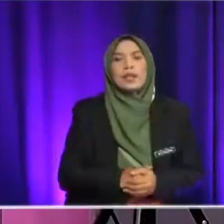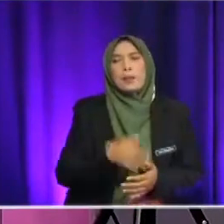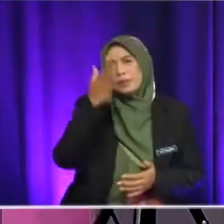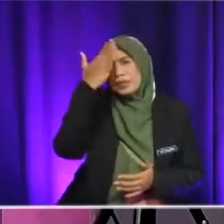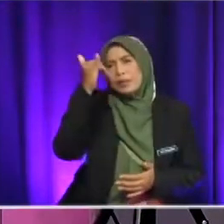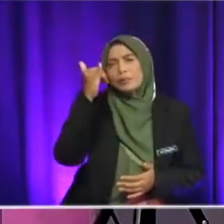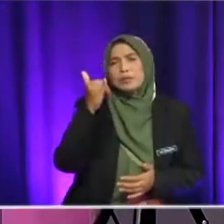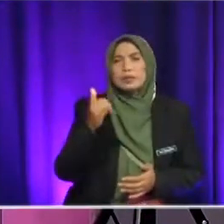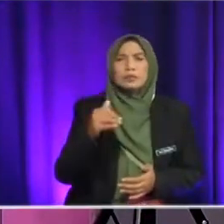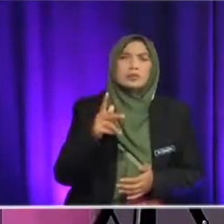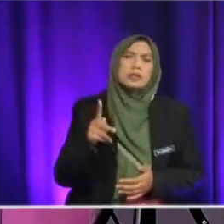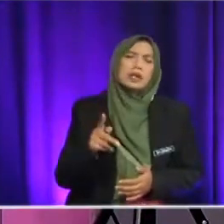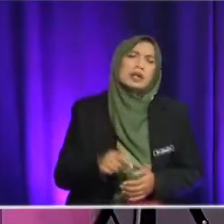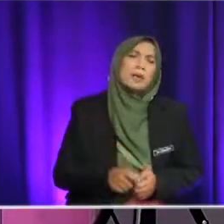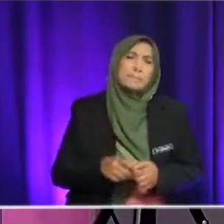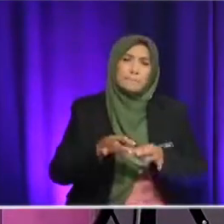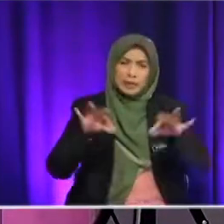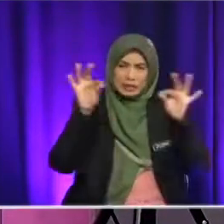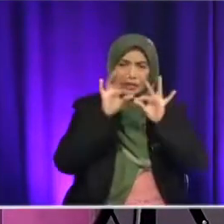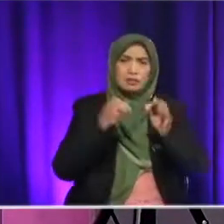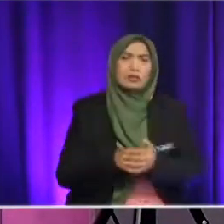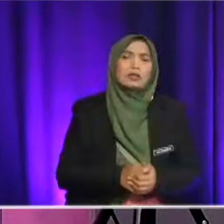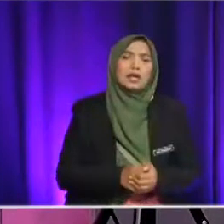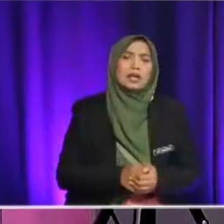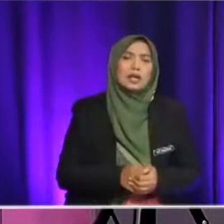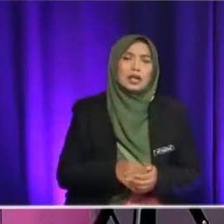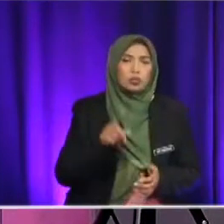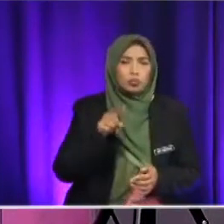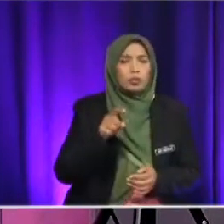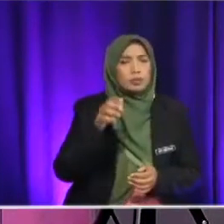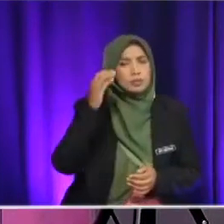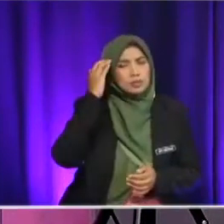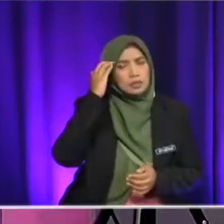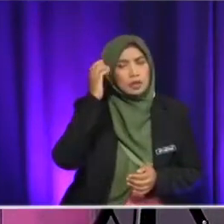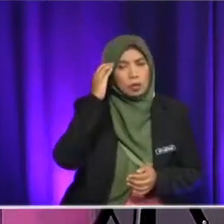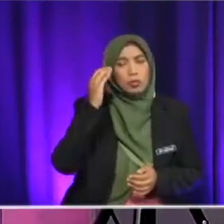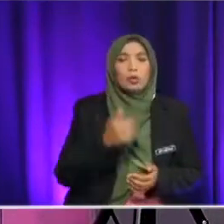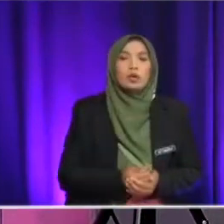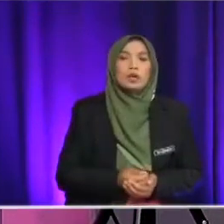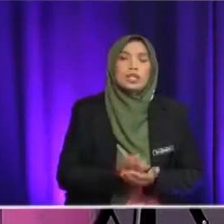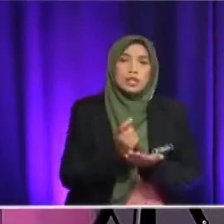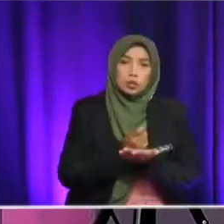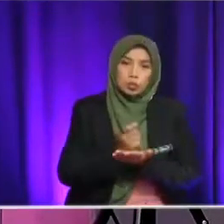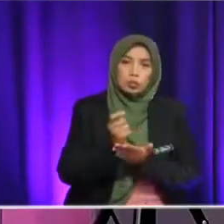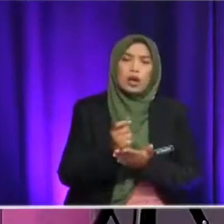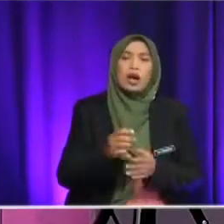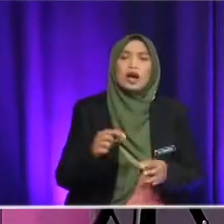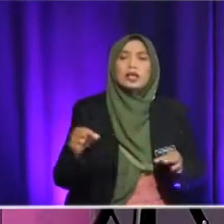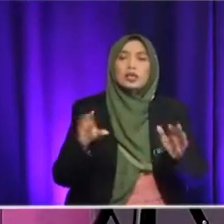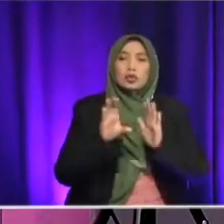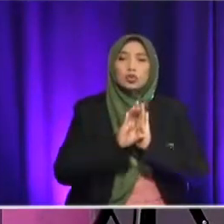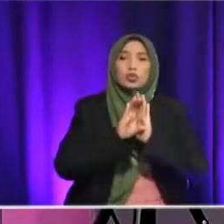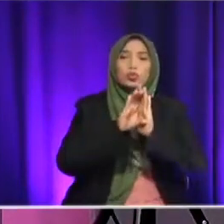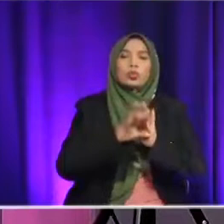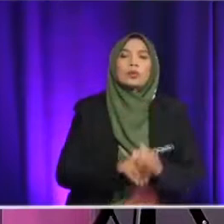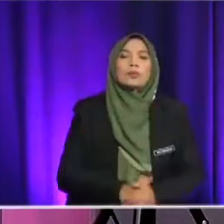ini penting ya? Itu caranya untuk kamu nak menjana idea ayat hurai. Seterusnya ayat contoh. Ayat contoh